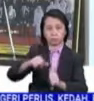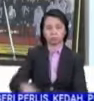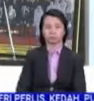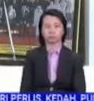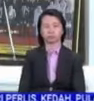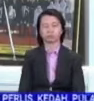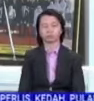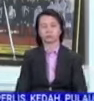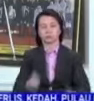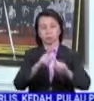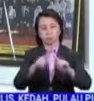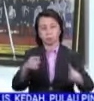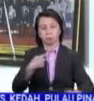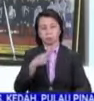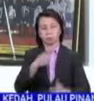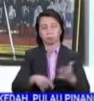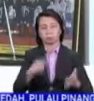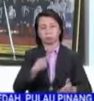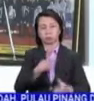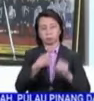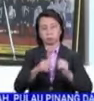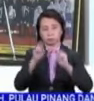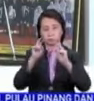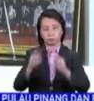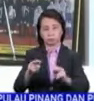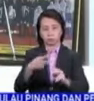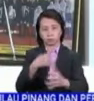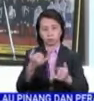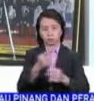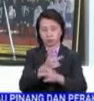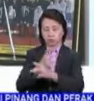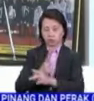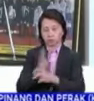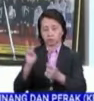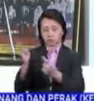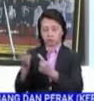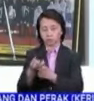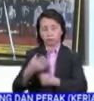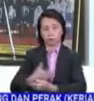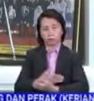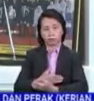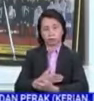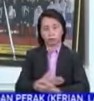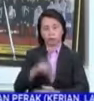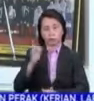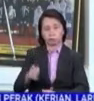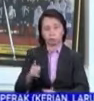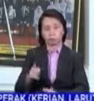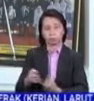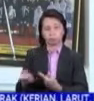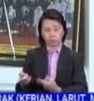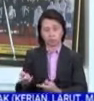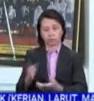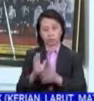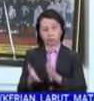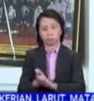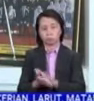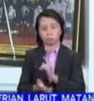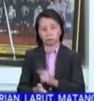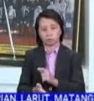Tetapi apa yang kita boleh lihat dalam konteks kita nak menjaga kebajikan anak-anak Muslim tadi tu,